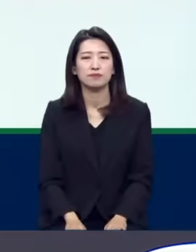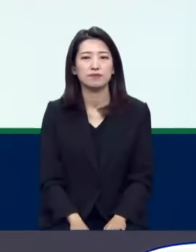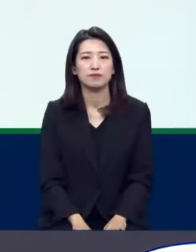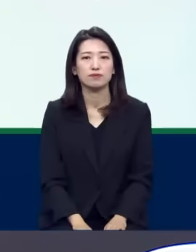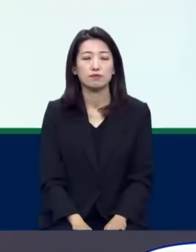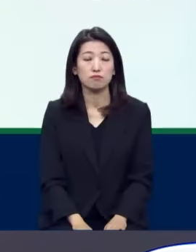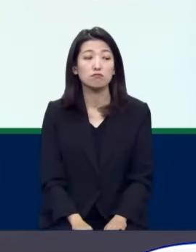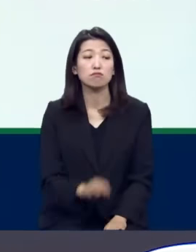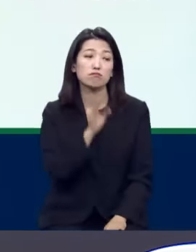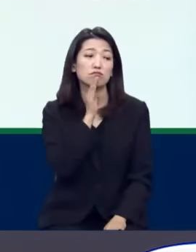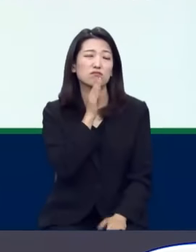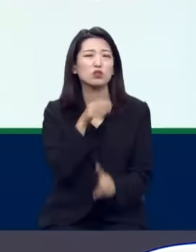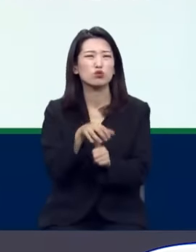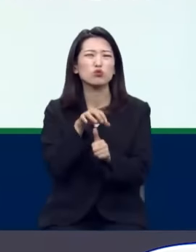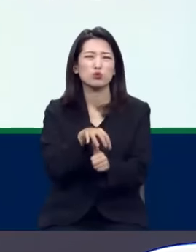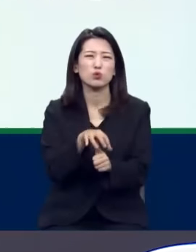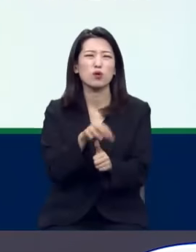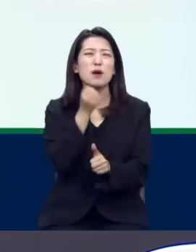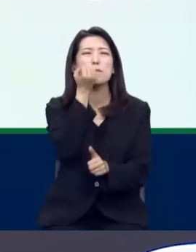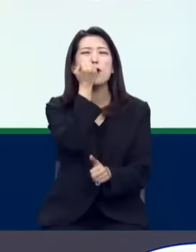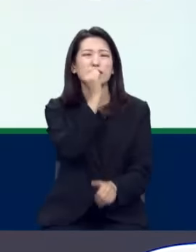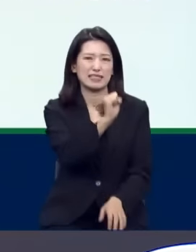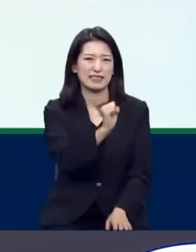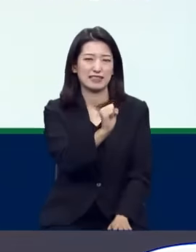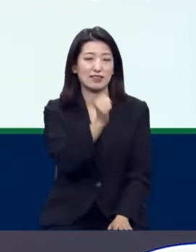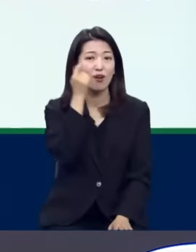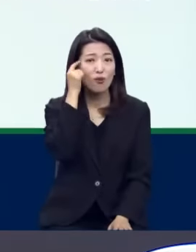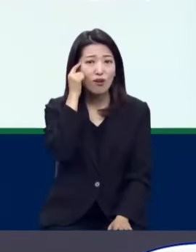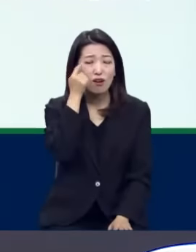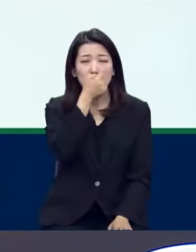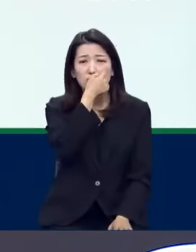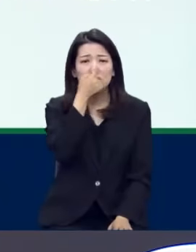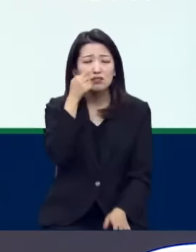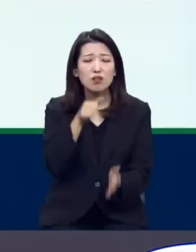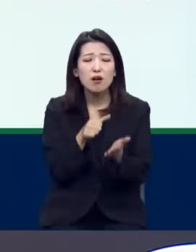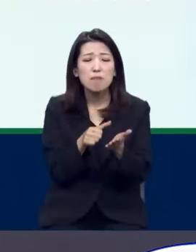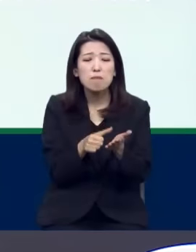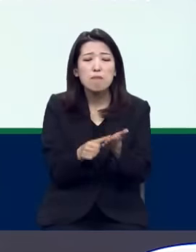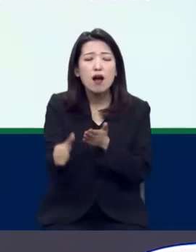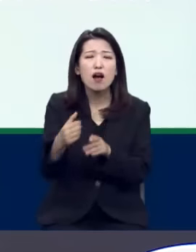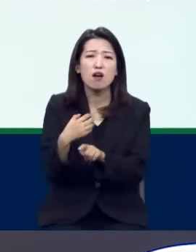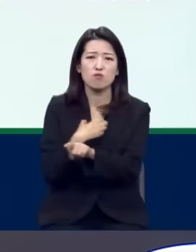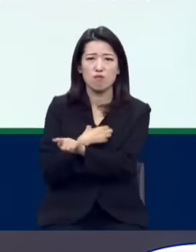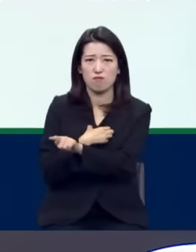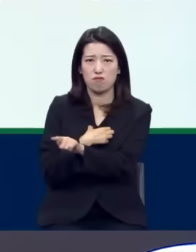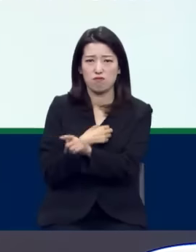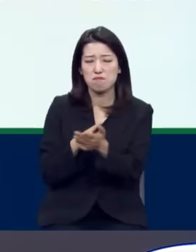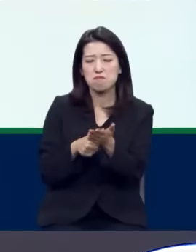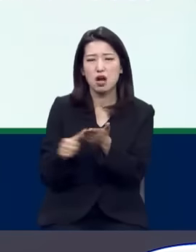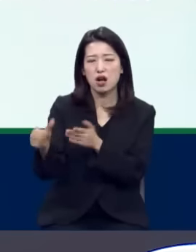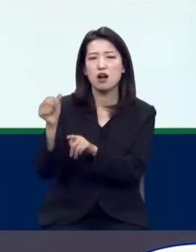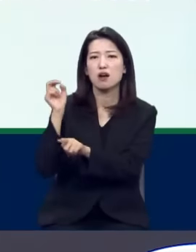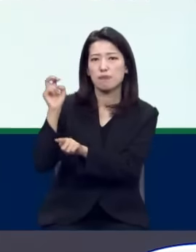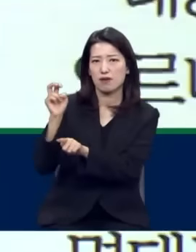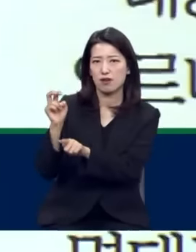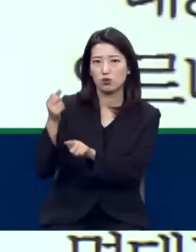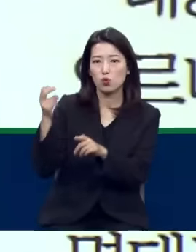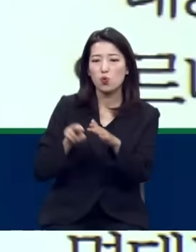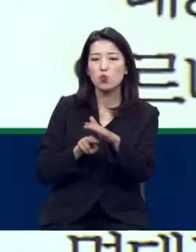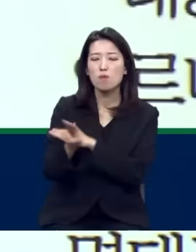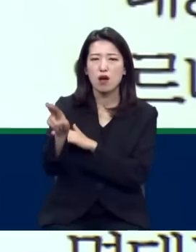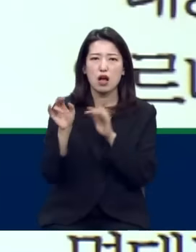됐었던 바죠 글쎄 뭐 이런저런 얘기를 하는 걸 보니까 증거임을 우려도 있다 그러고 구속이 될 것 같은데 실제 구속이 됐습니다